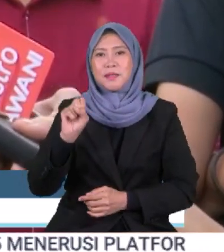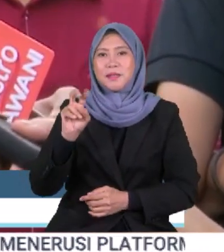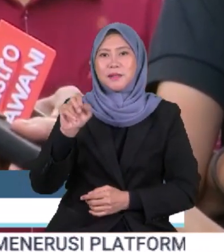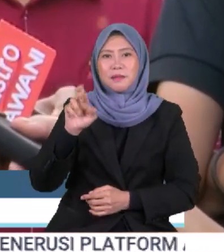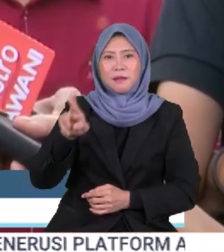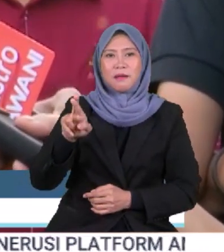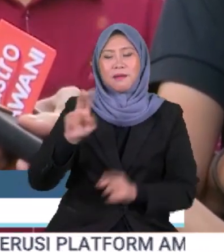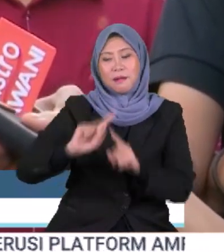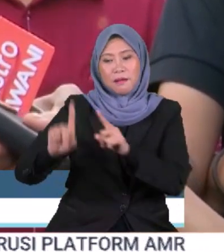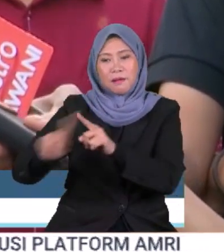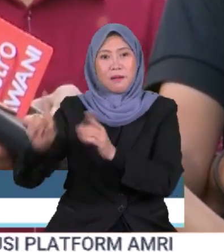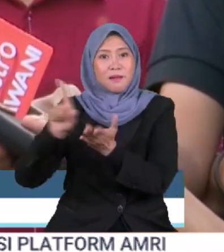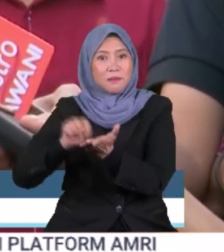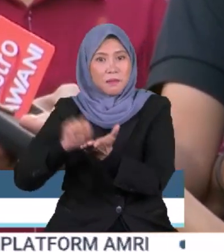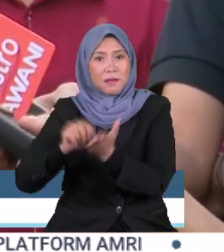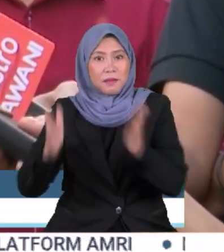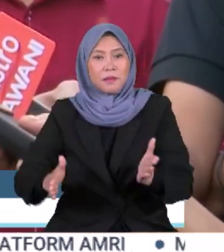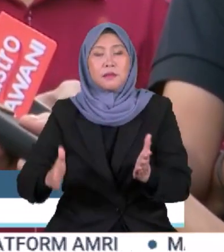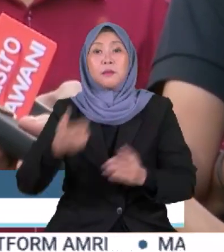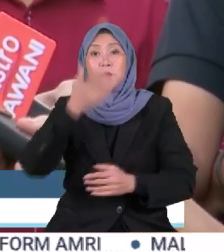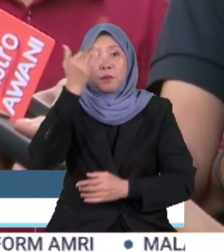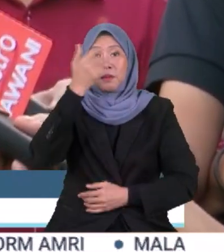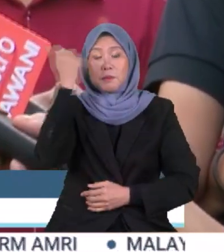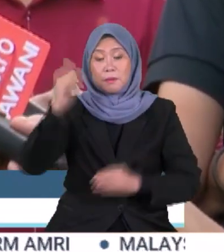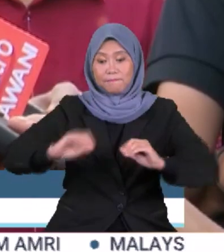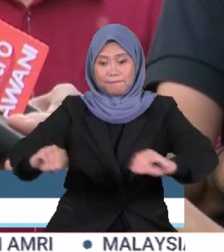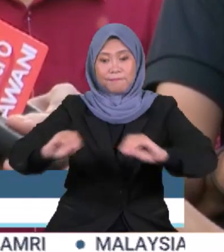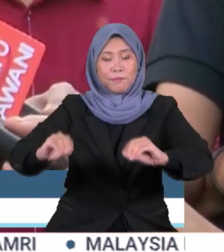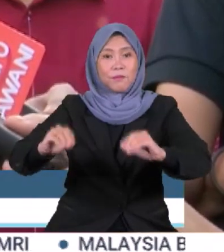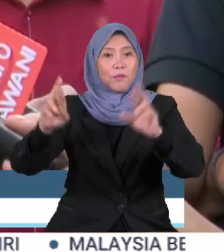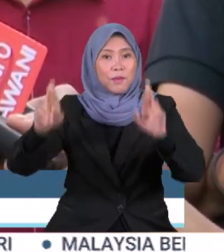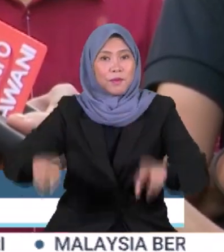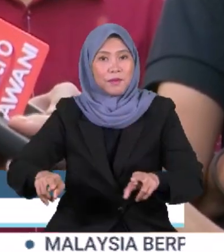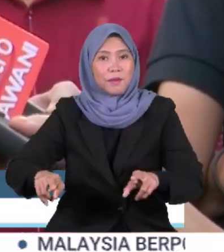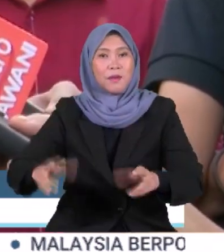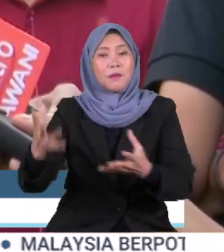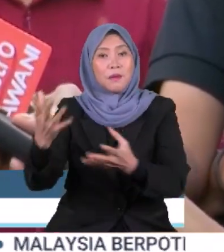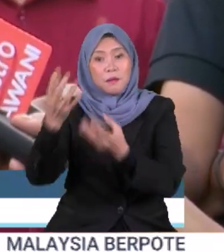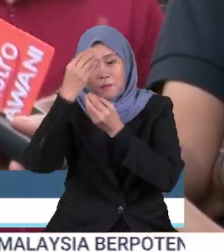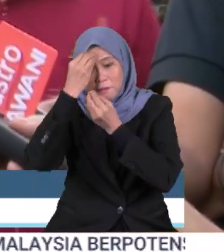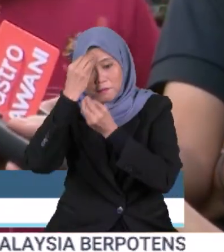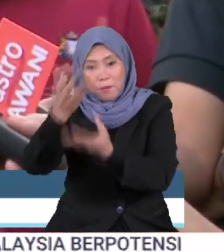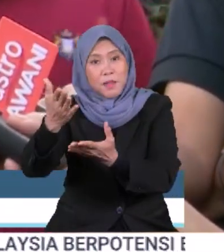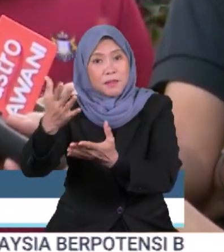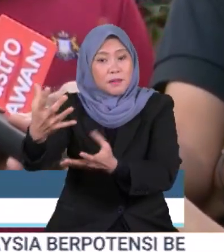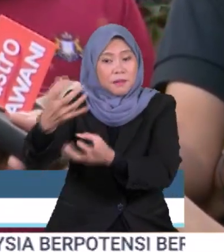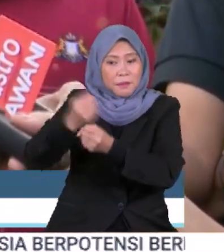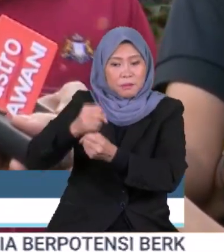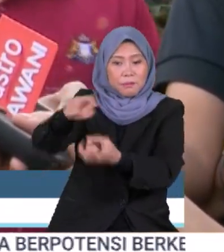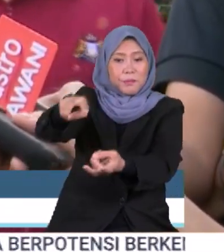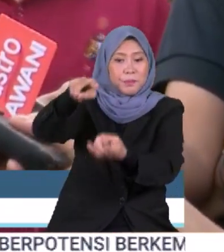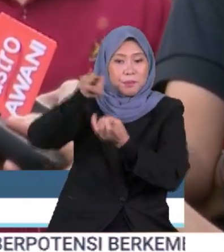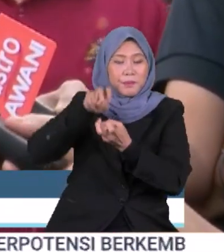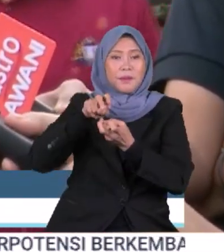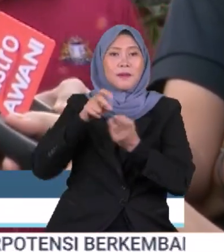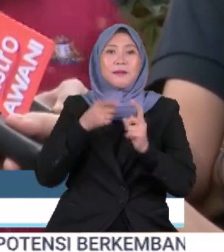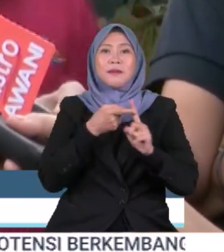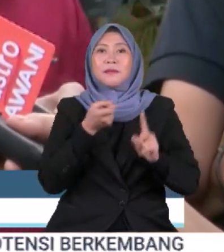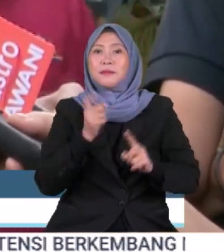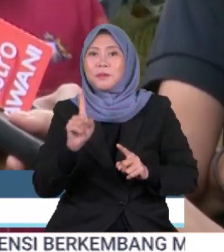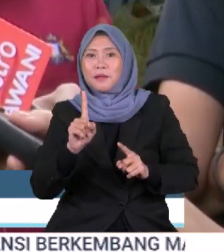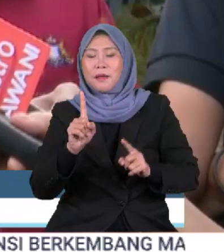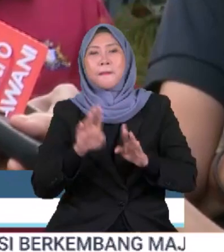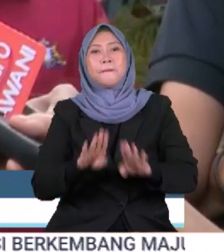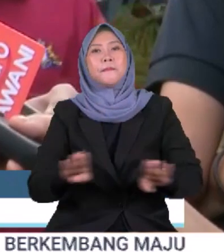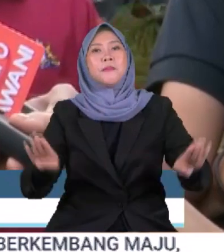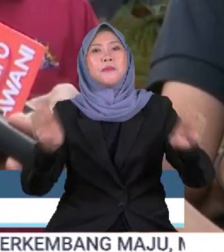supaya kita mendidik rakyat jelata apabila mereka nak dapatkan informasi, mereka dapat informasi tersebut daripada